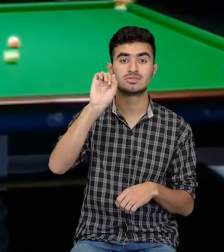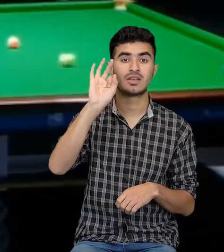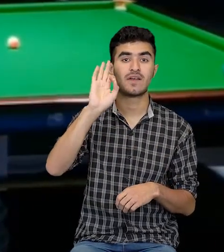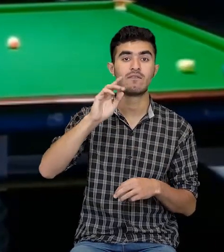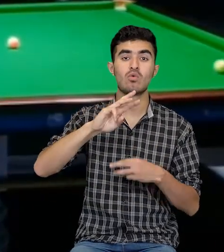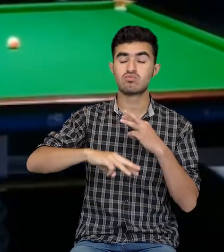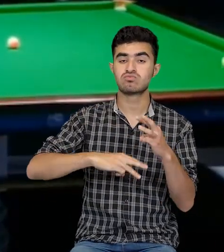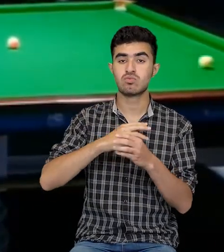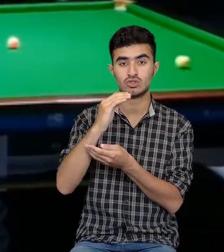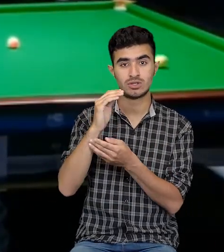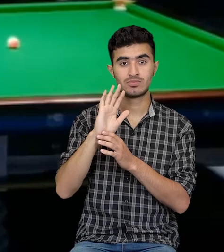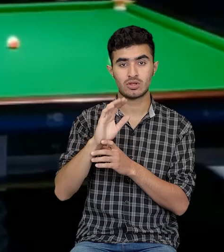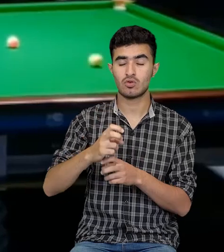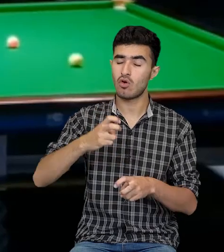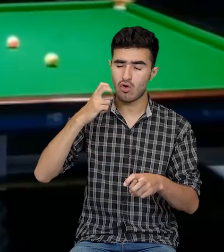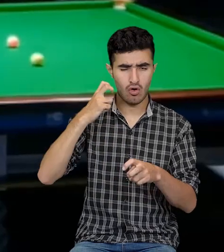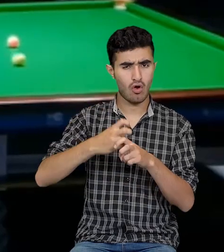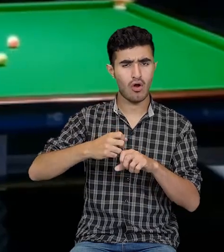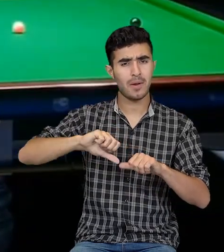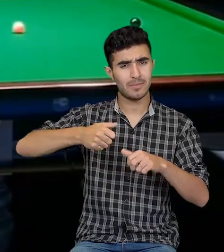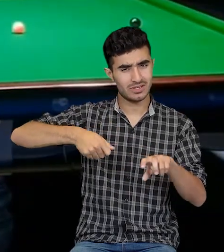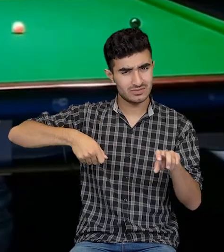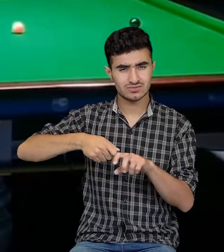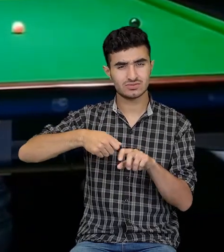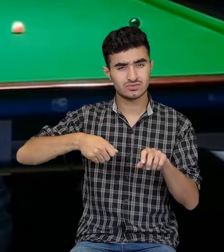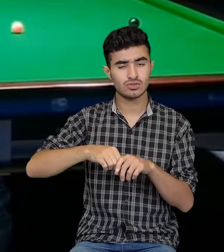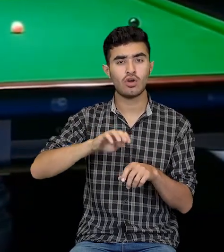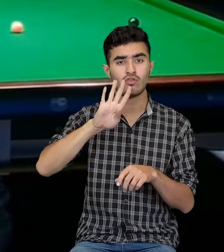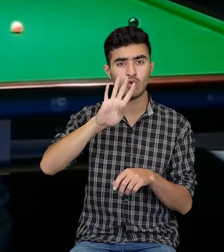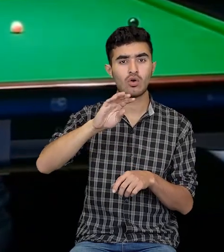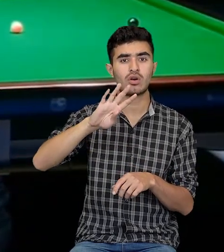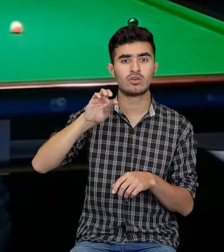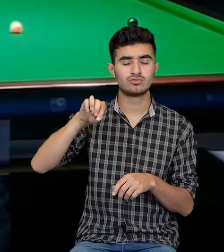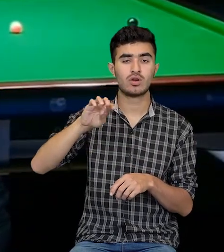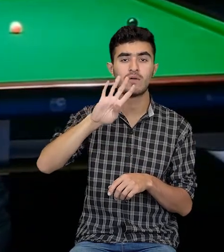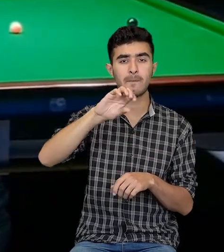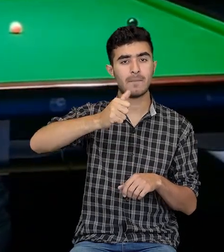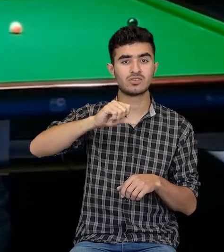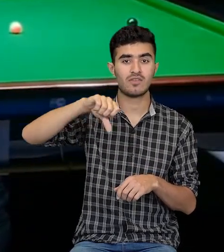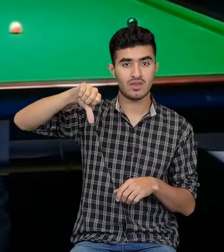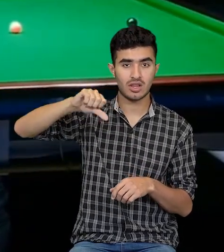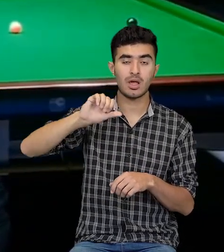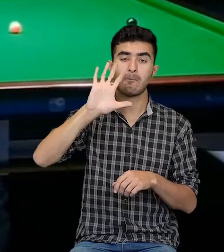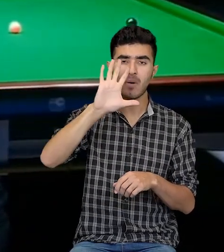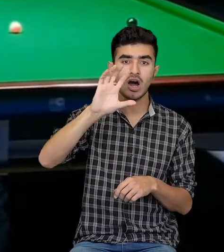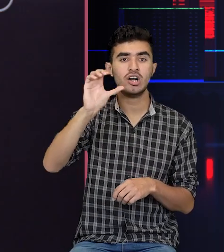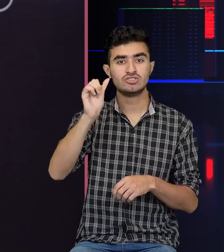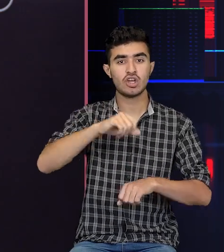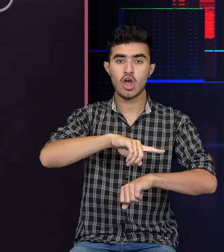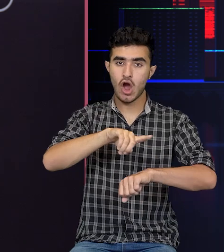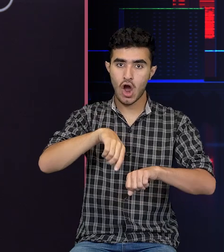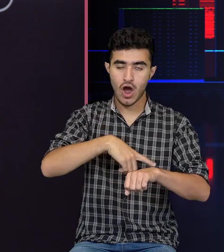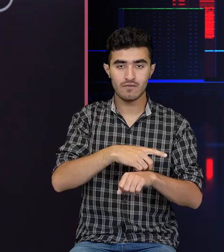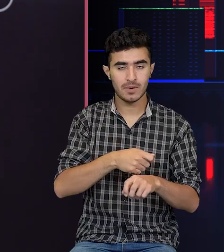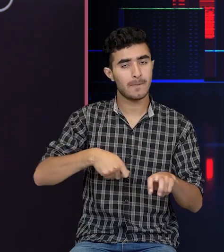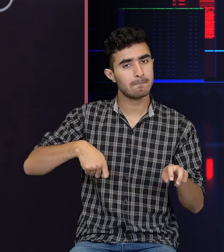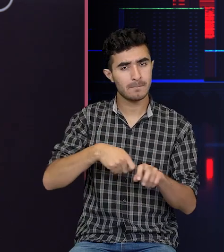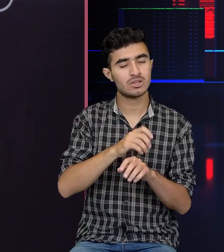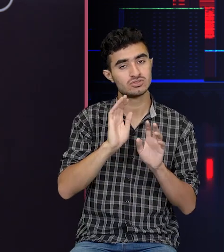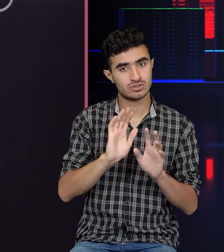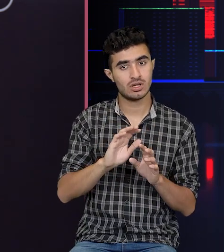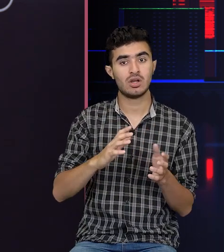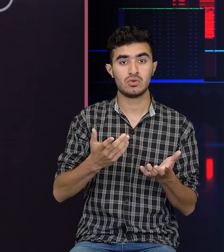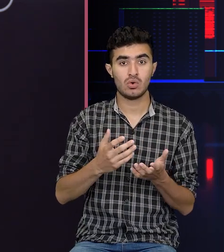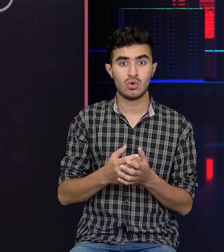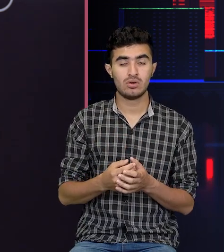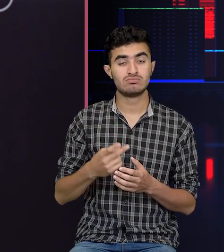में मैं गेम से तकरीबन आउट हो चुका था। एक रेड पे उनकी 43 की लीड थी और टेबल पे 35 पॉइंट थे, तो मुझे